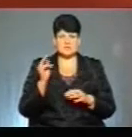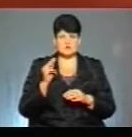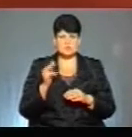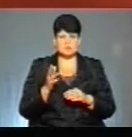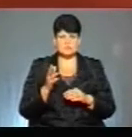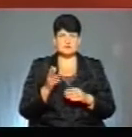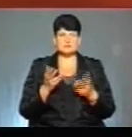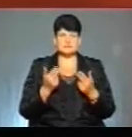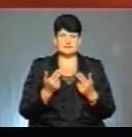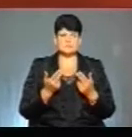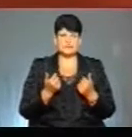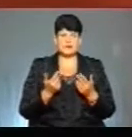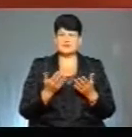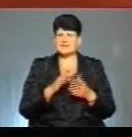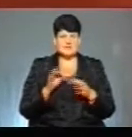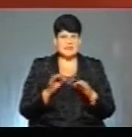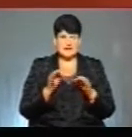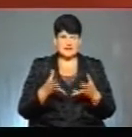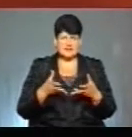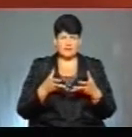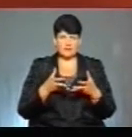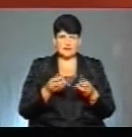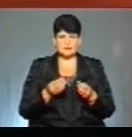закладу, так, яка ніяк не вплине на